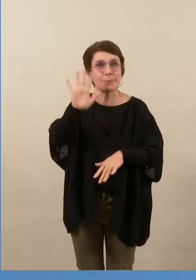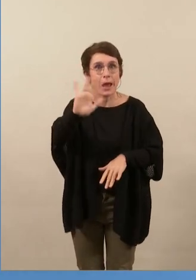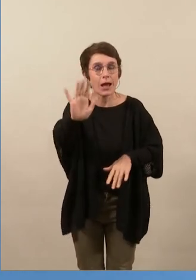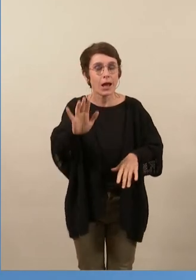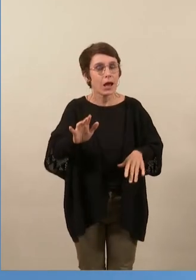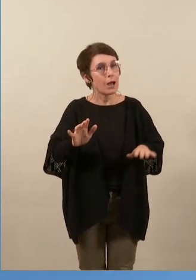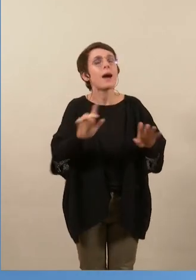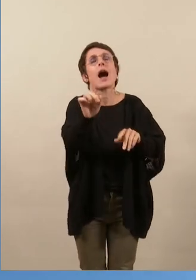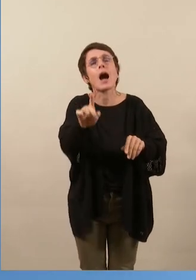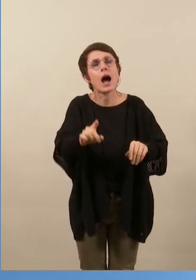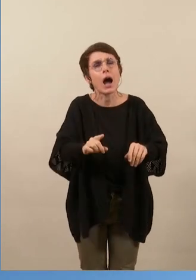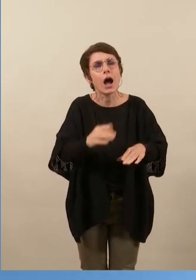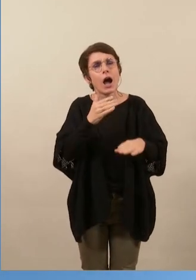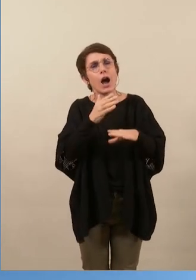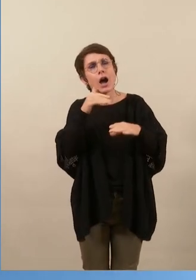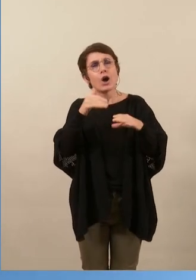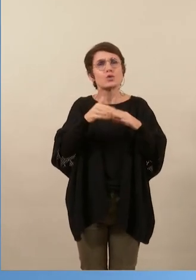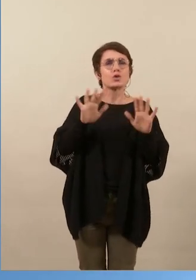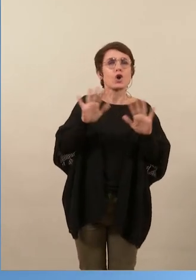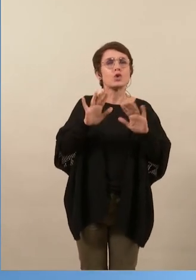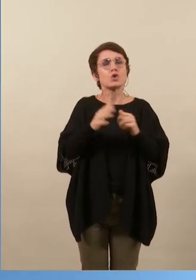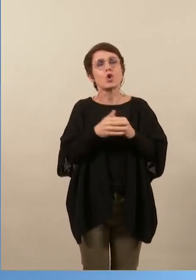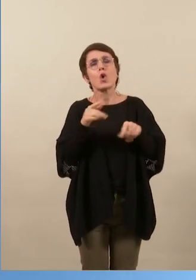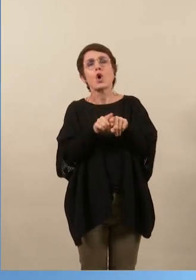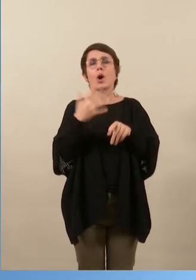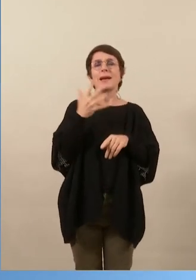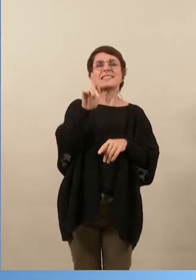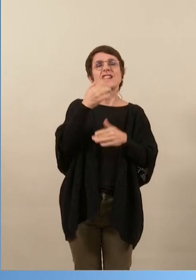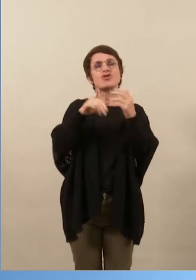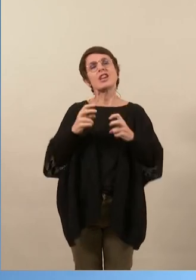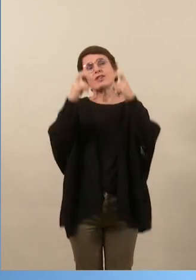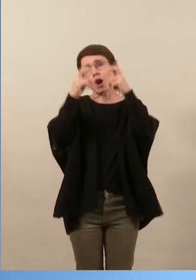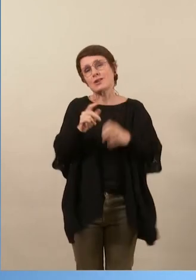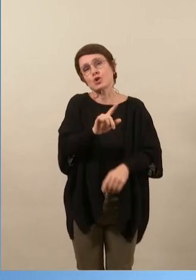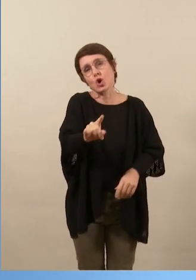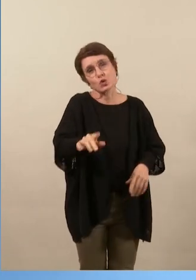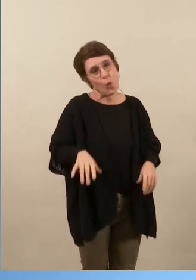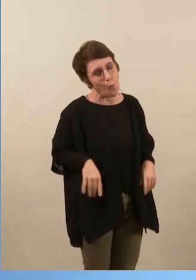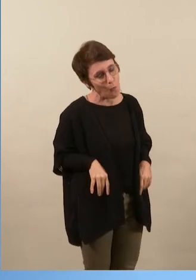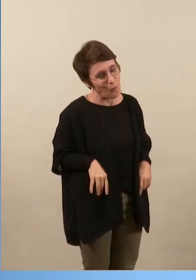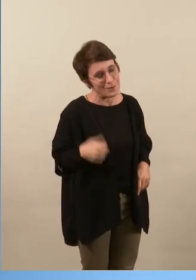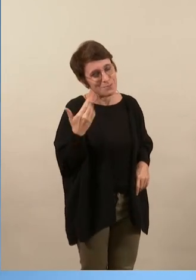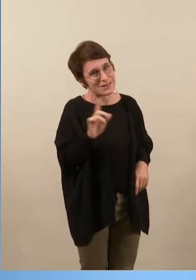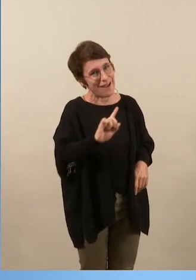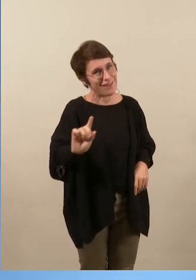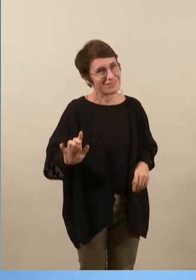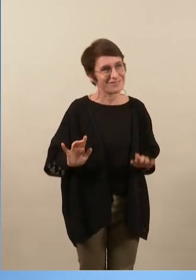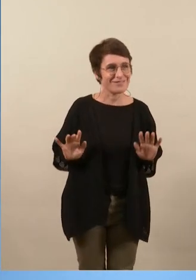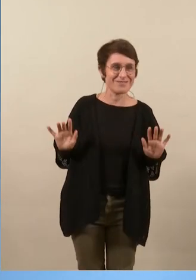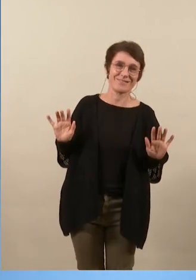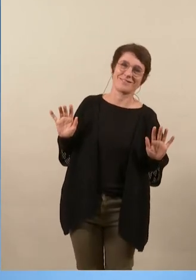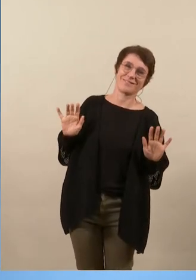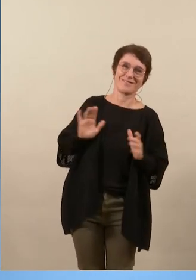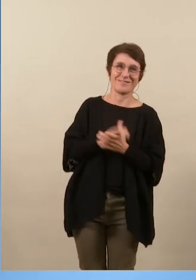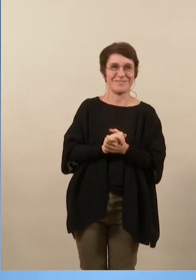5G pas pas de la 5G dans l'ascenseur non au au sens de de de la